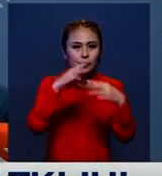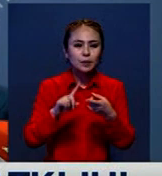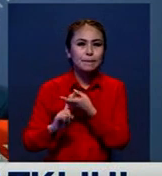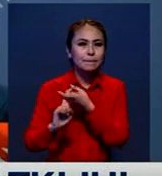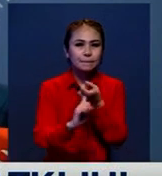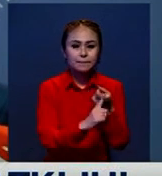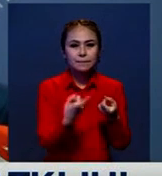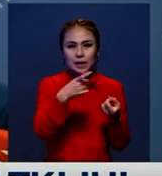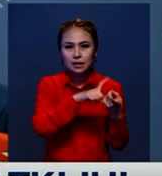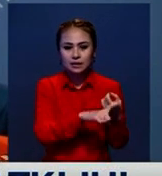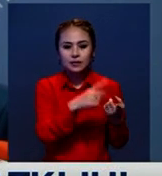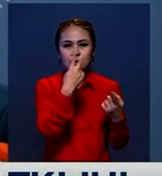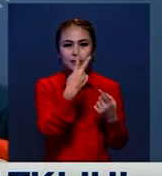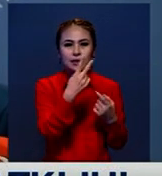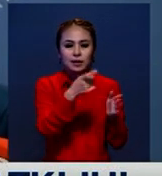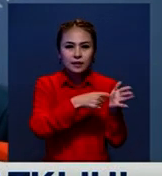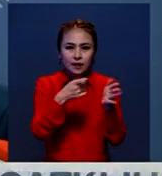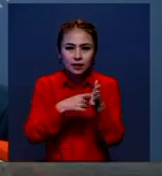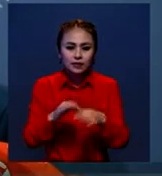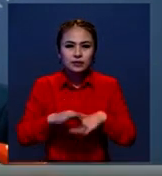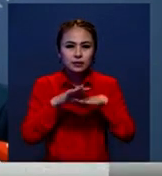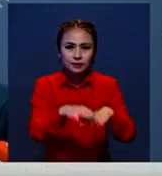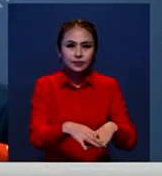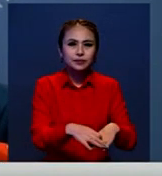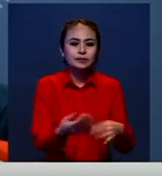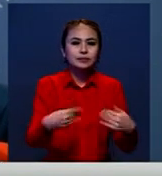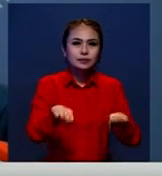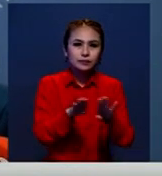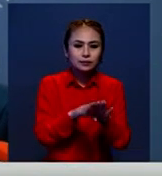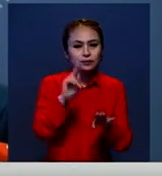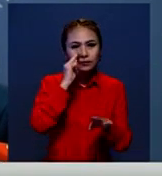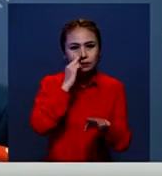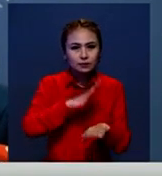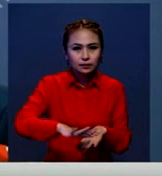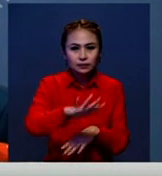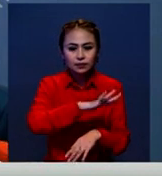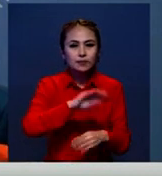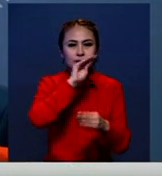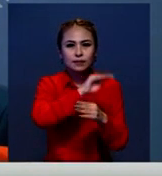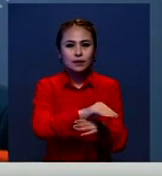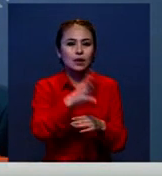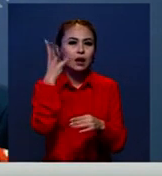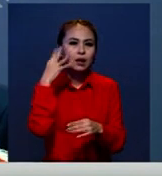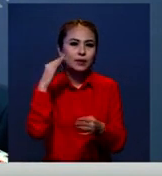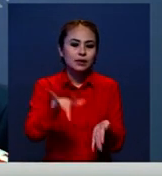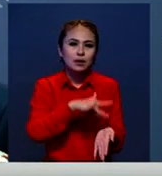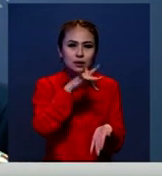ауруханасына байланысты екісі жүргізіліп жатыр агенттікпен. Ол Шымкент аумағымен және де Алматы